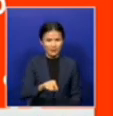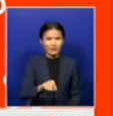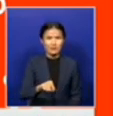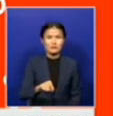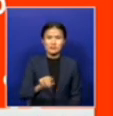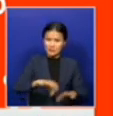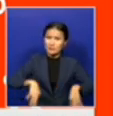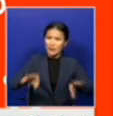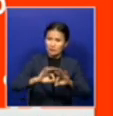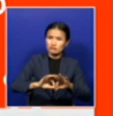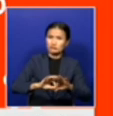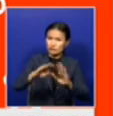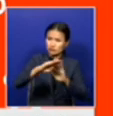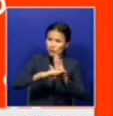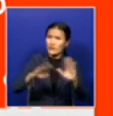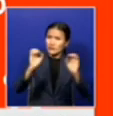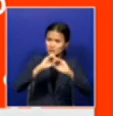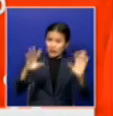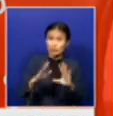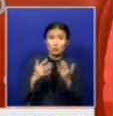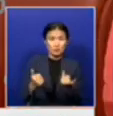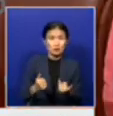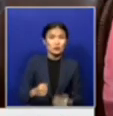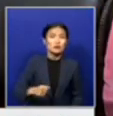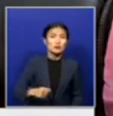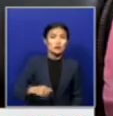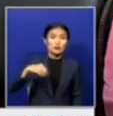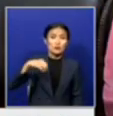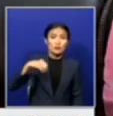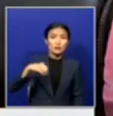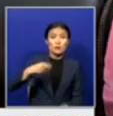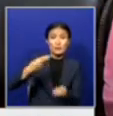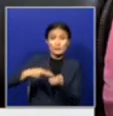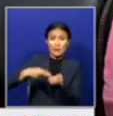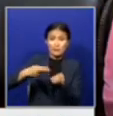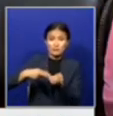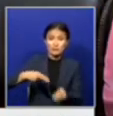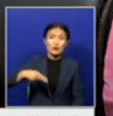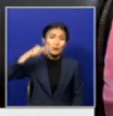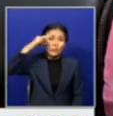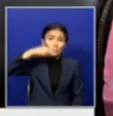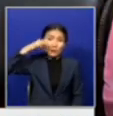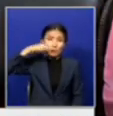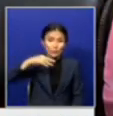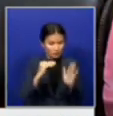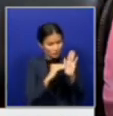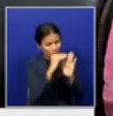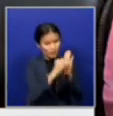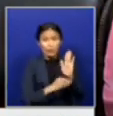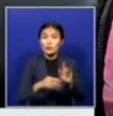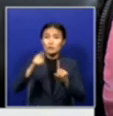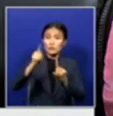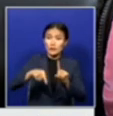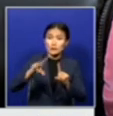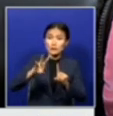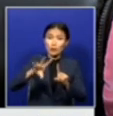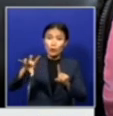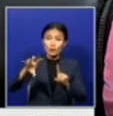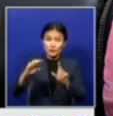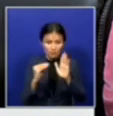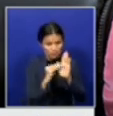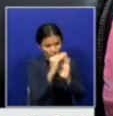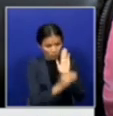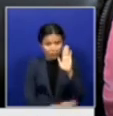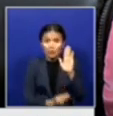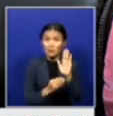างเนี่ยปตท.เขามีปั๊มทั่วประเทศ 1,700 แห่งเท่านั้นเองมันจะเพียงพอได้อย่างไรนะครับใครจะเป็น